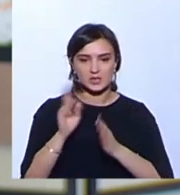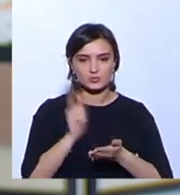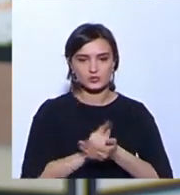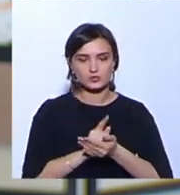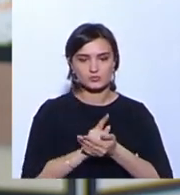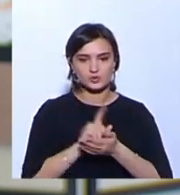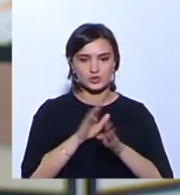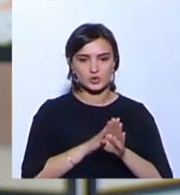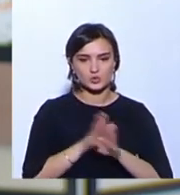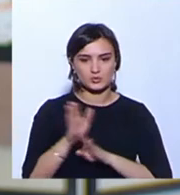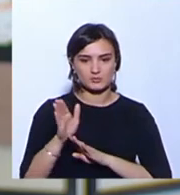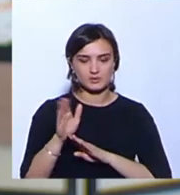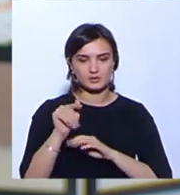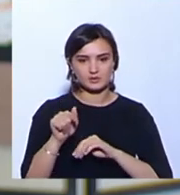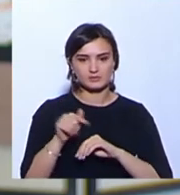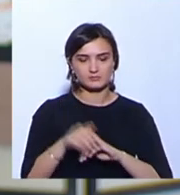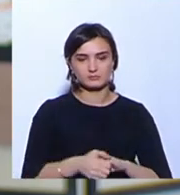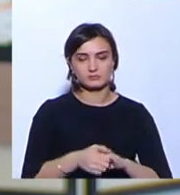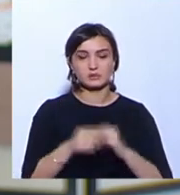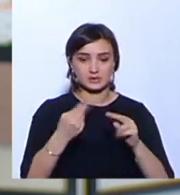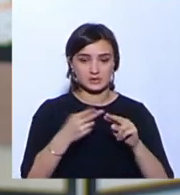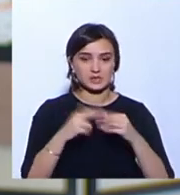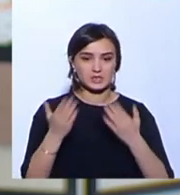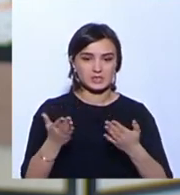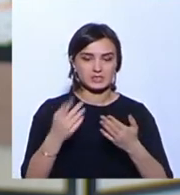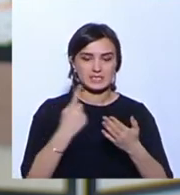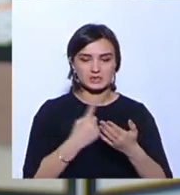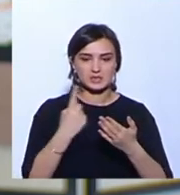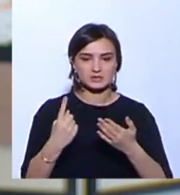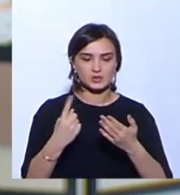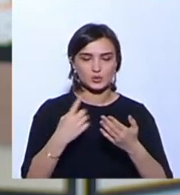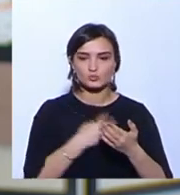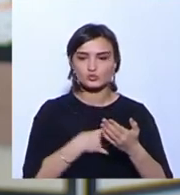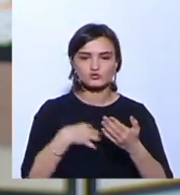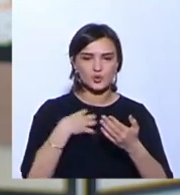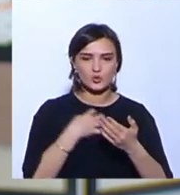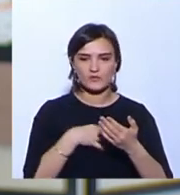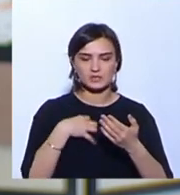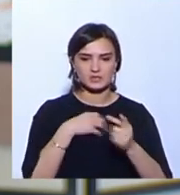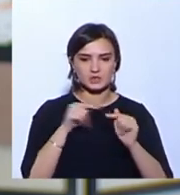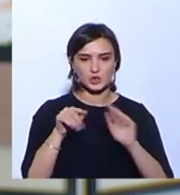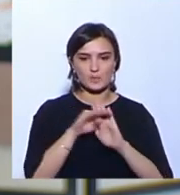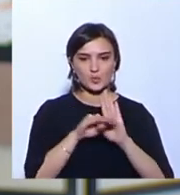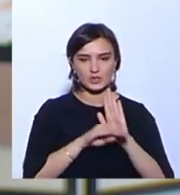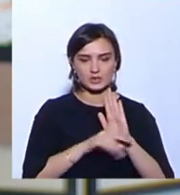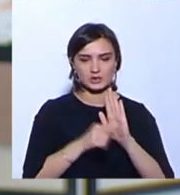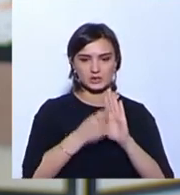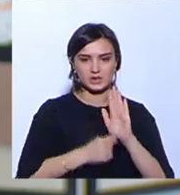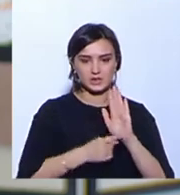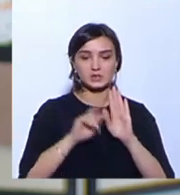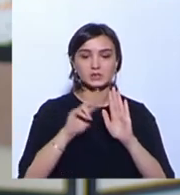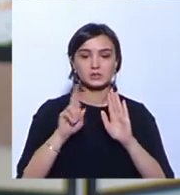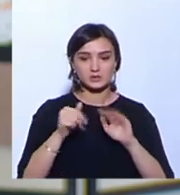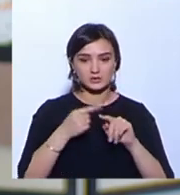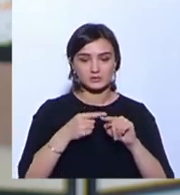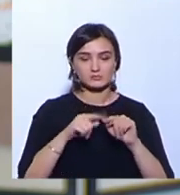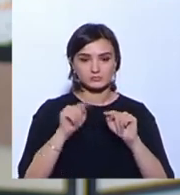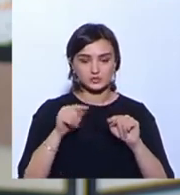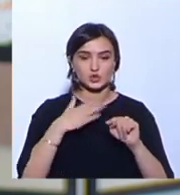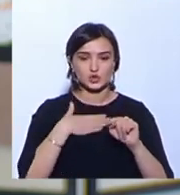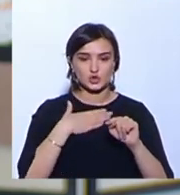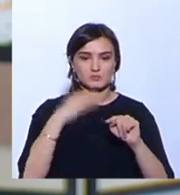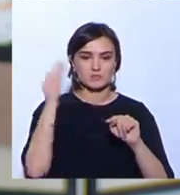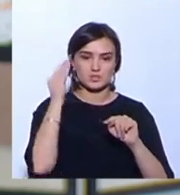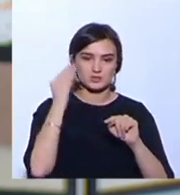აუცილებლად შესასრულებელია. აი ეს ერთ-ერთი უმნიშვნელოვანესი კომპონენტია და